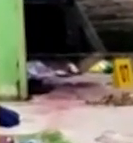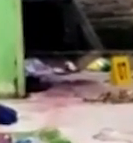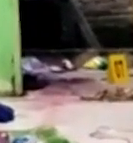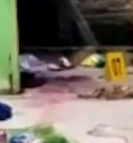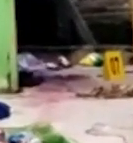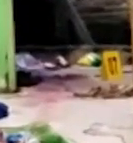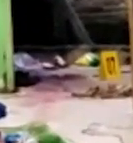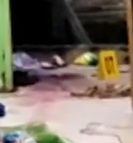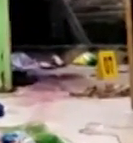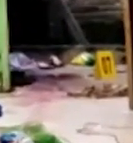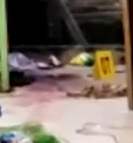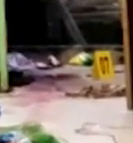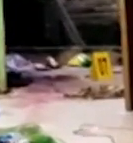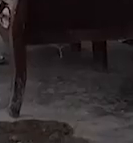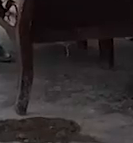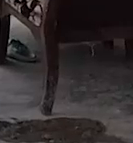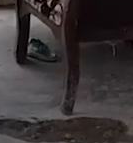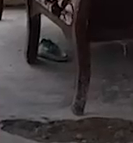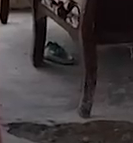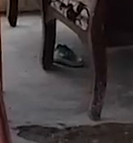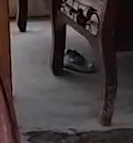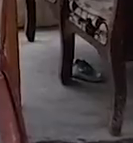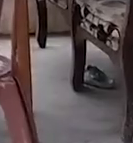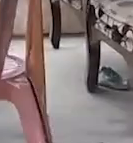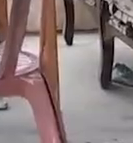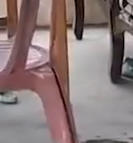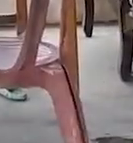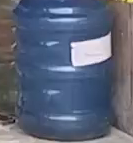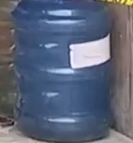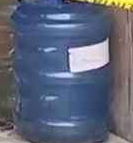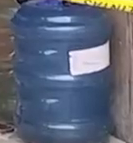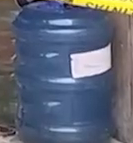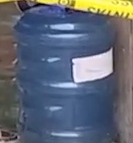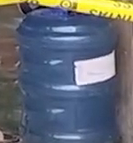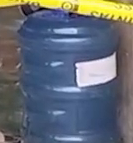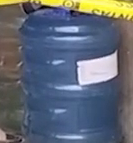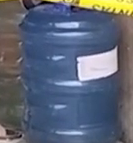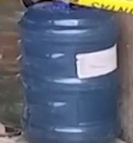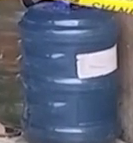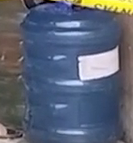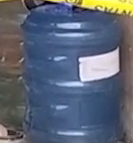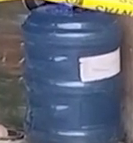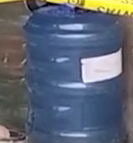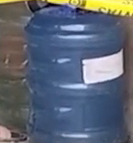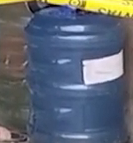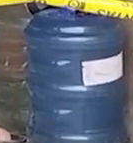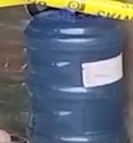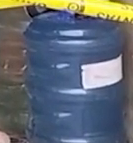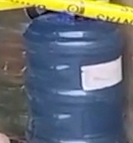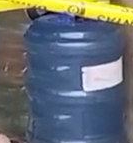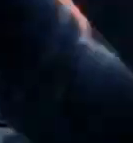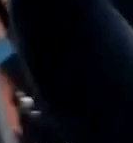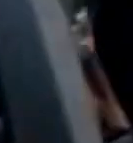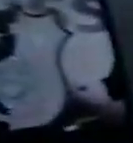Diduga pelaku menganiaya korban saat korban tengah tertidur sepulang dari bertugas. Pelaku masuk ke dalam rumah korban dengan cara menjogel jendela